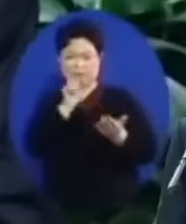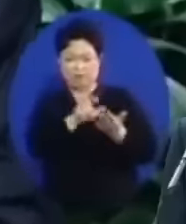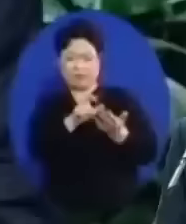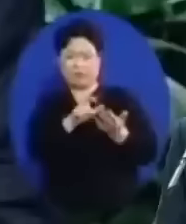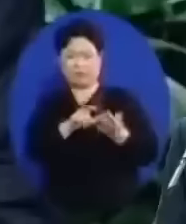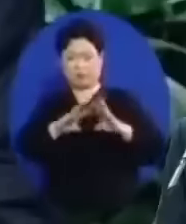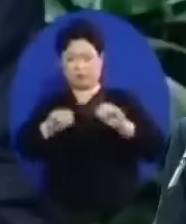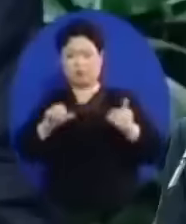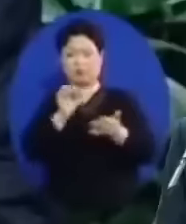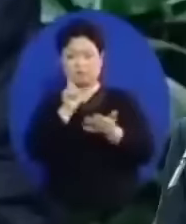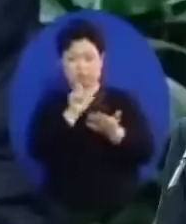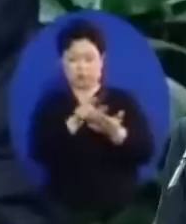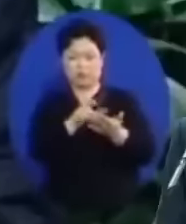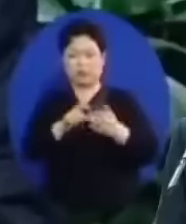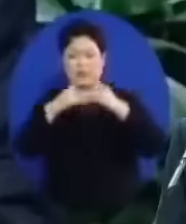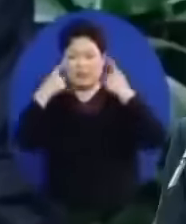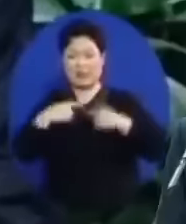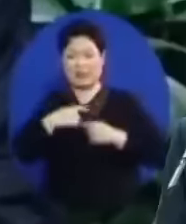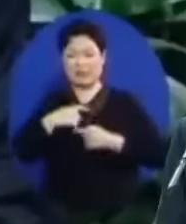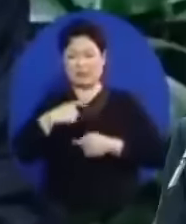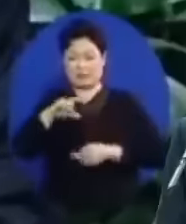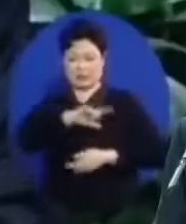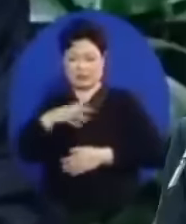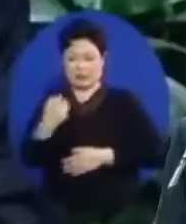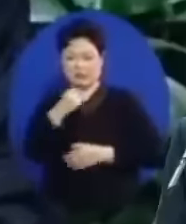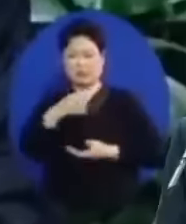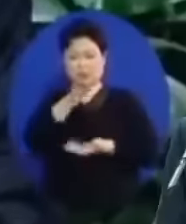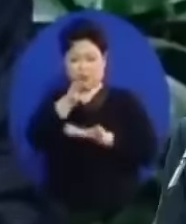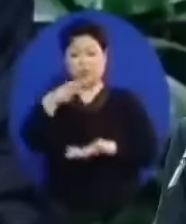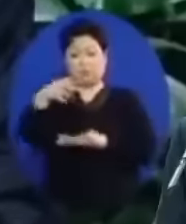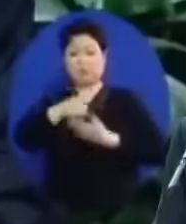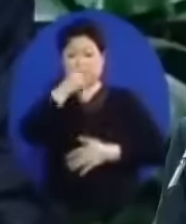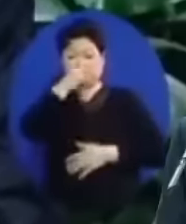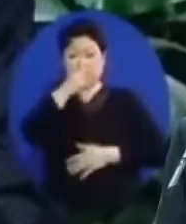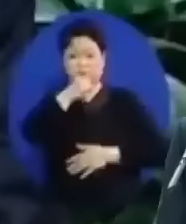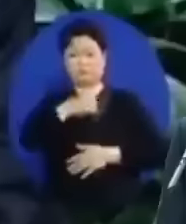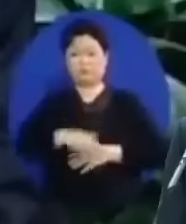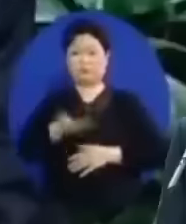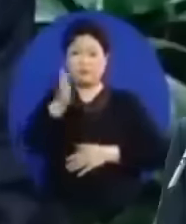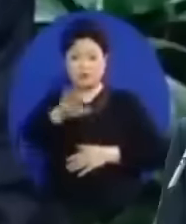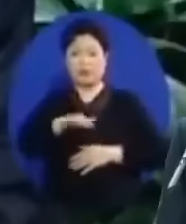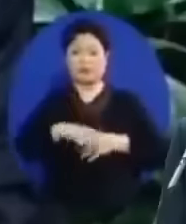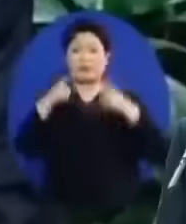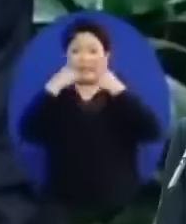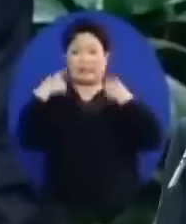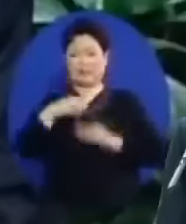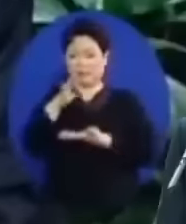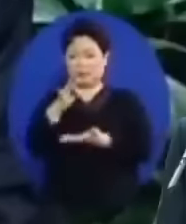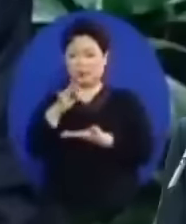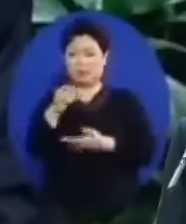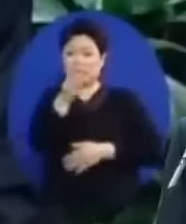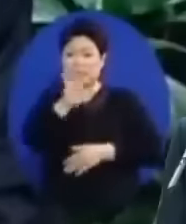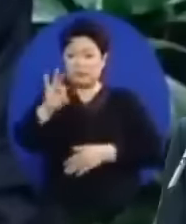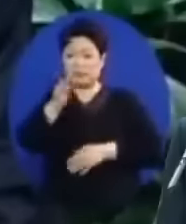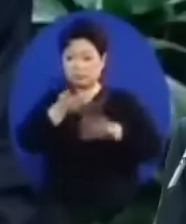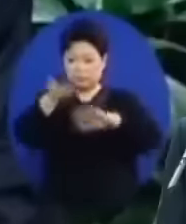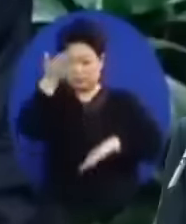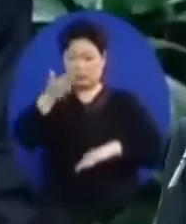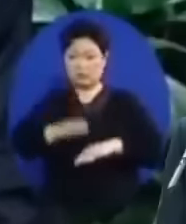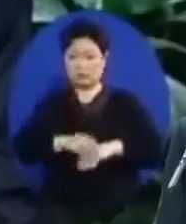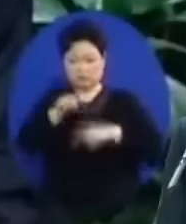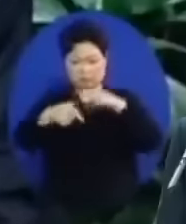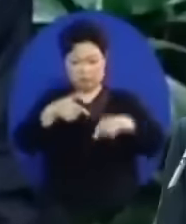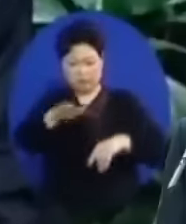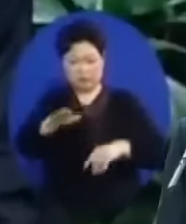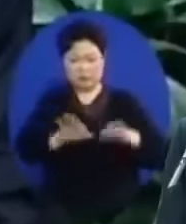토지도 등기하고 개인 이름으로 재산도 가질 수가 있는 것입니다. 그러나 개인 소유를 인정한 이상 이제